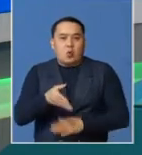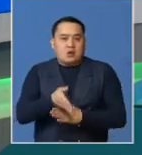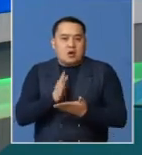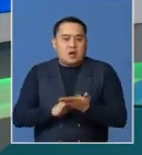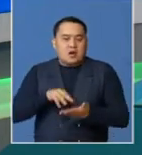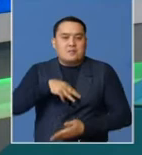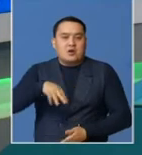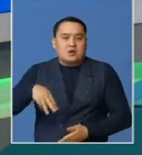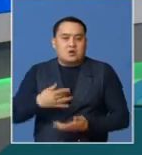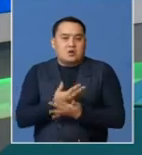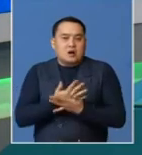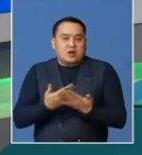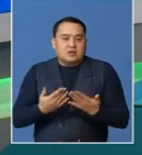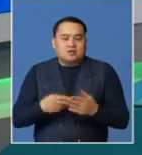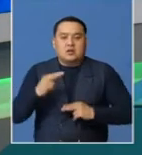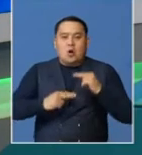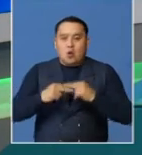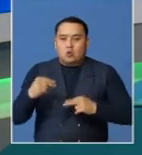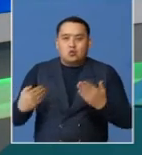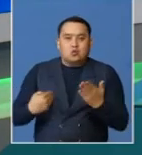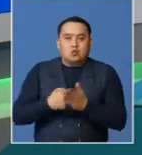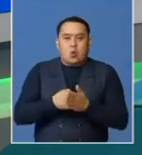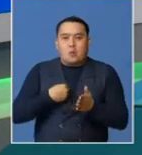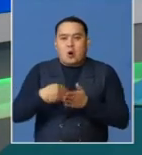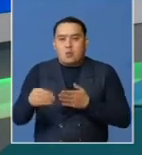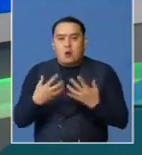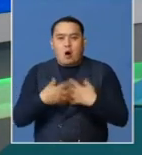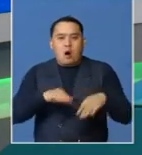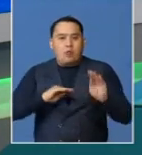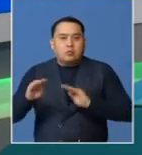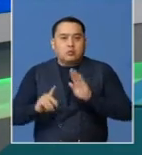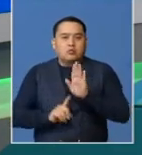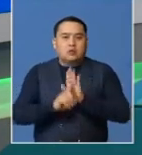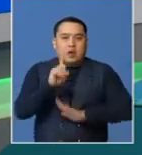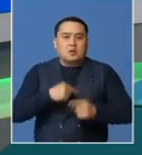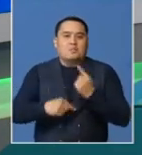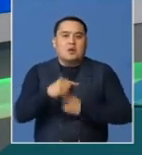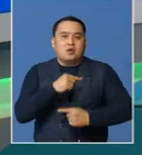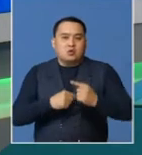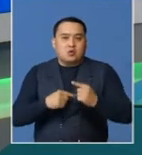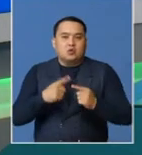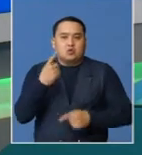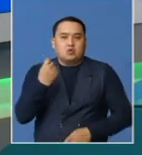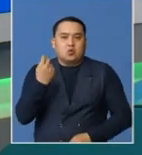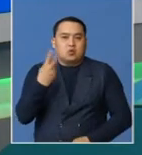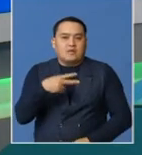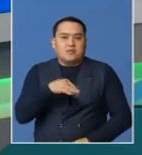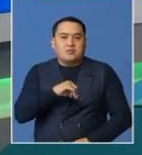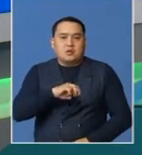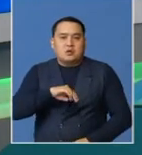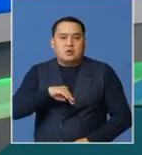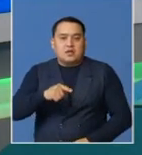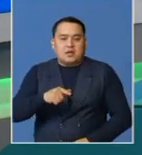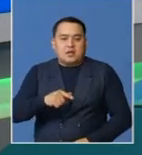хлебобулочных изделий. От возведения здания до покупки оборудования и запуска у местной предпринимательницы ушло порядка